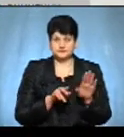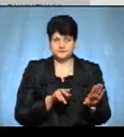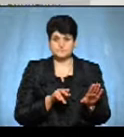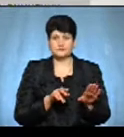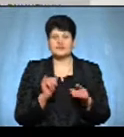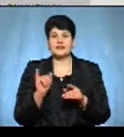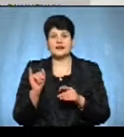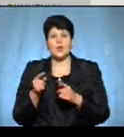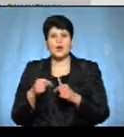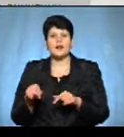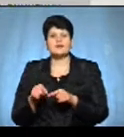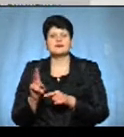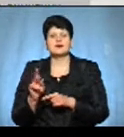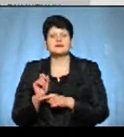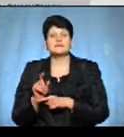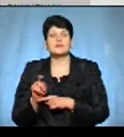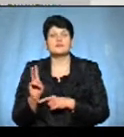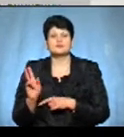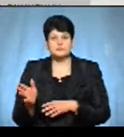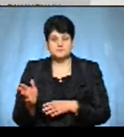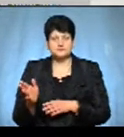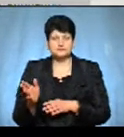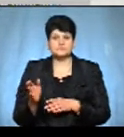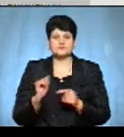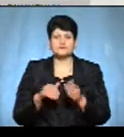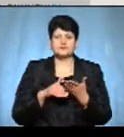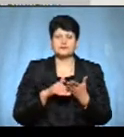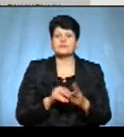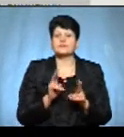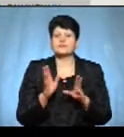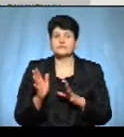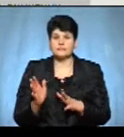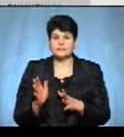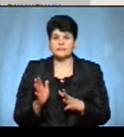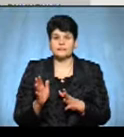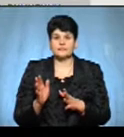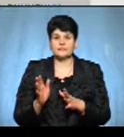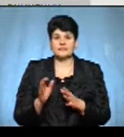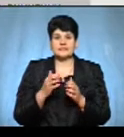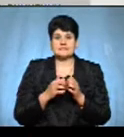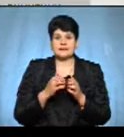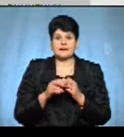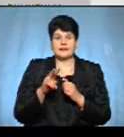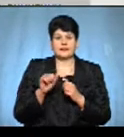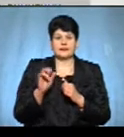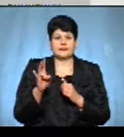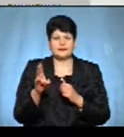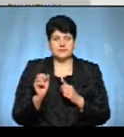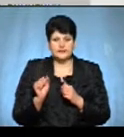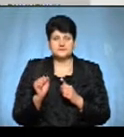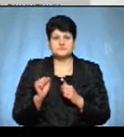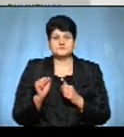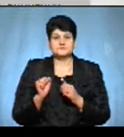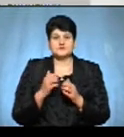і організатори та замовники, і пособники, у тому числі так звана середня ланка, через